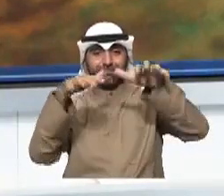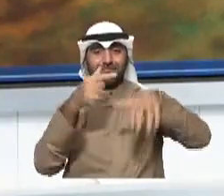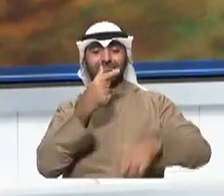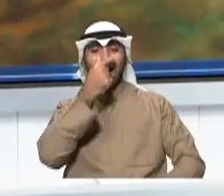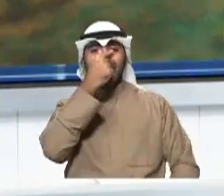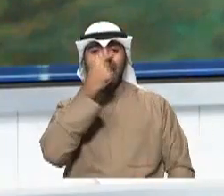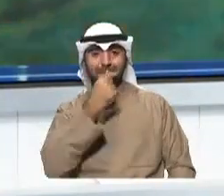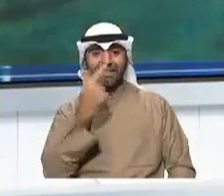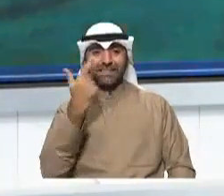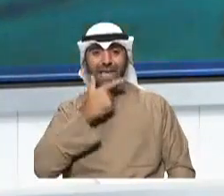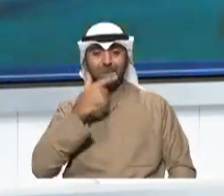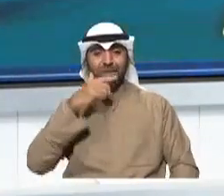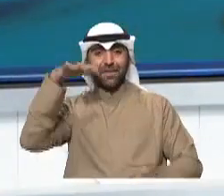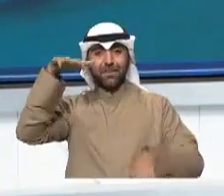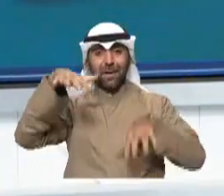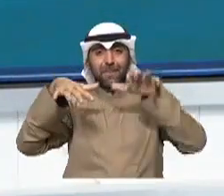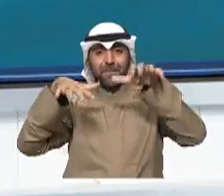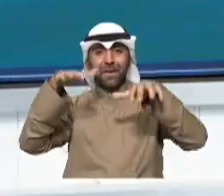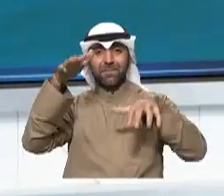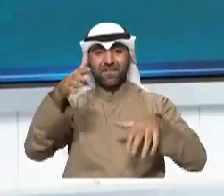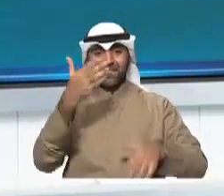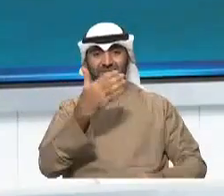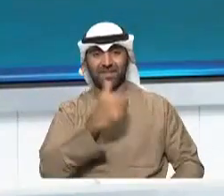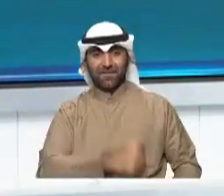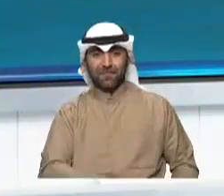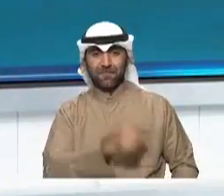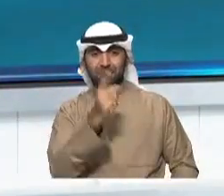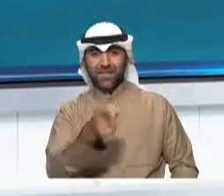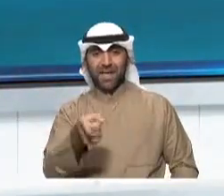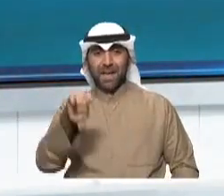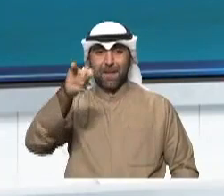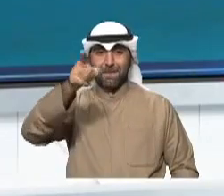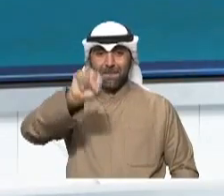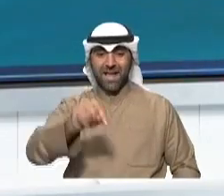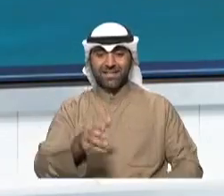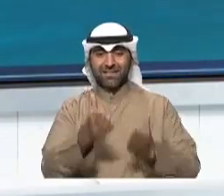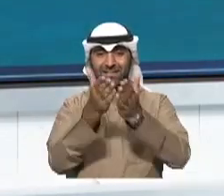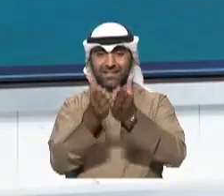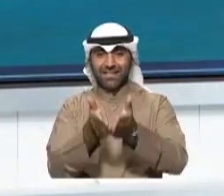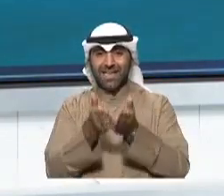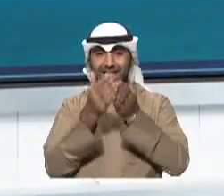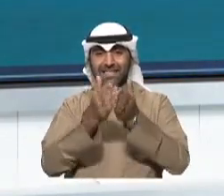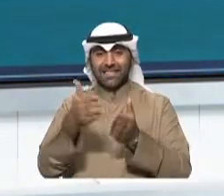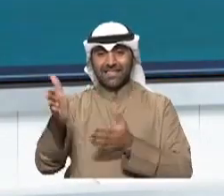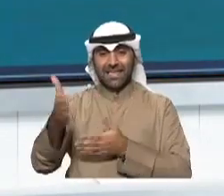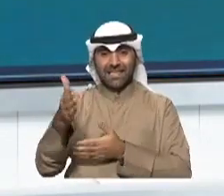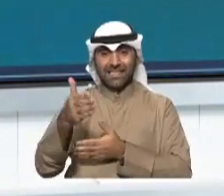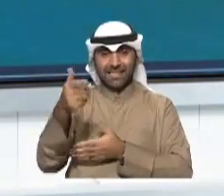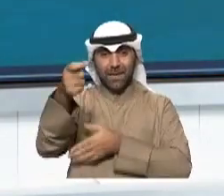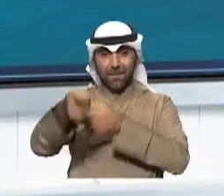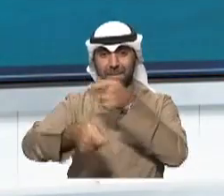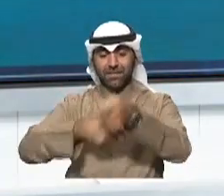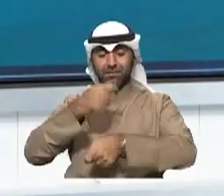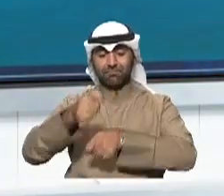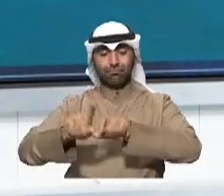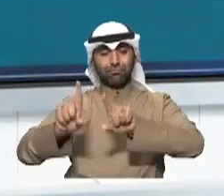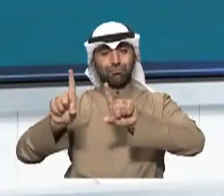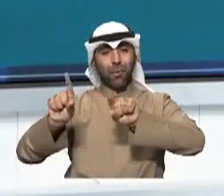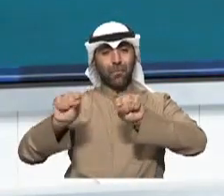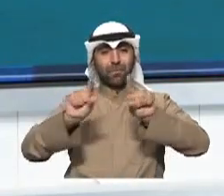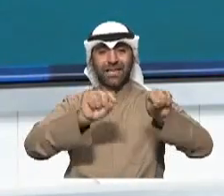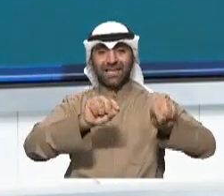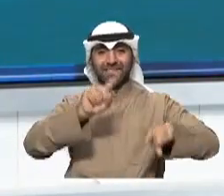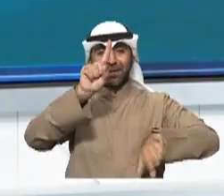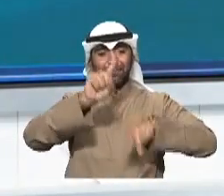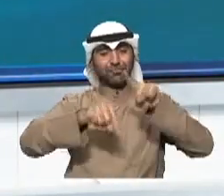إلى 32 كيلومتر في الساعة. أما بالنسبة للأجواء البحرية المتوقعة خلال 24 ساعة القادمة بمشيئة الله،